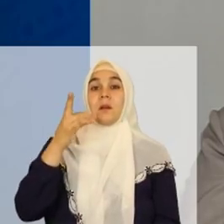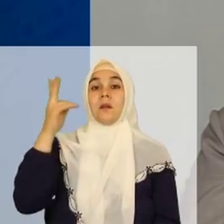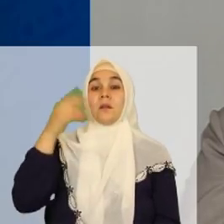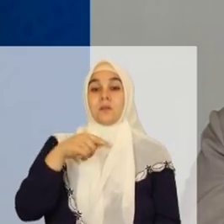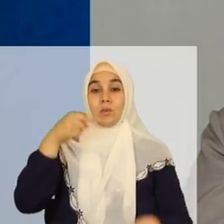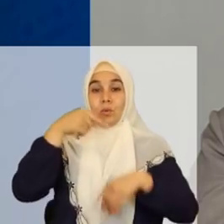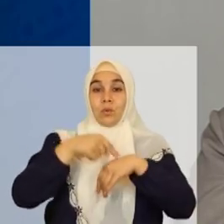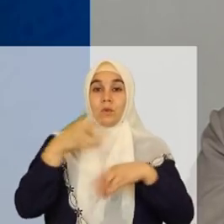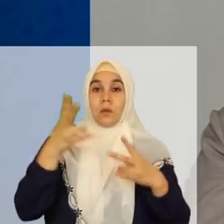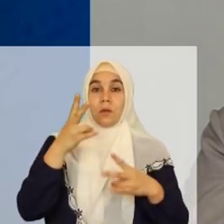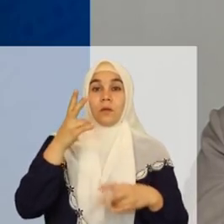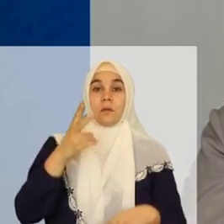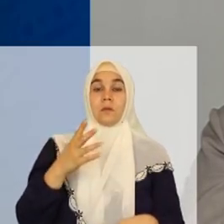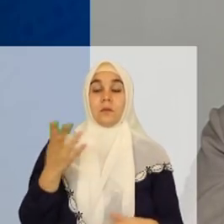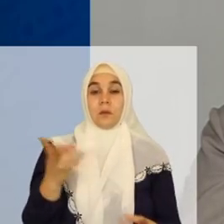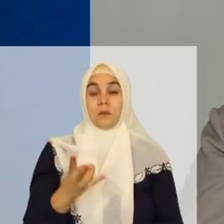turganini his qilish kerak.